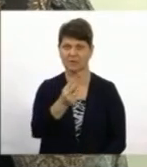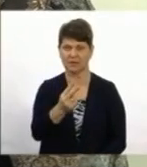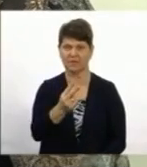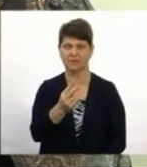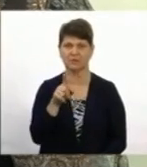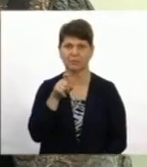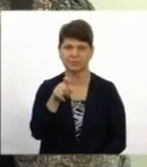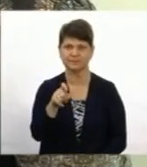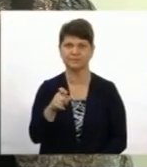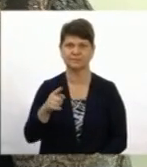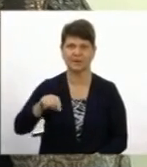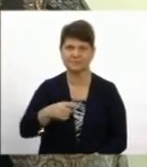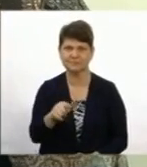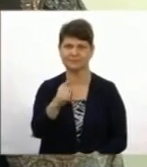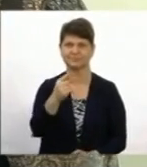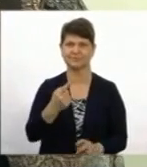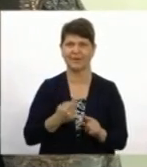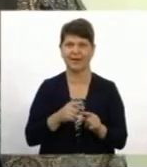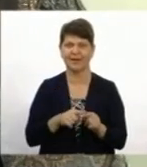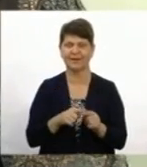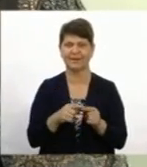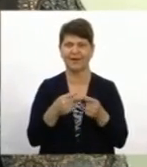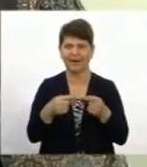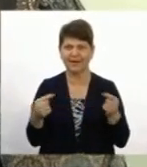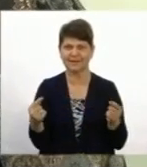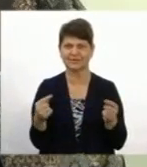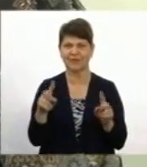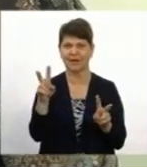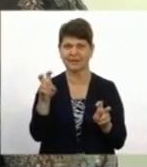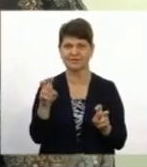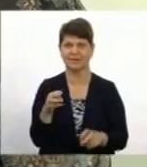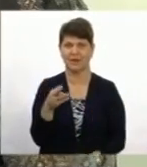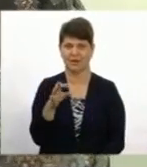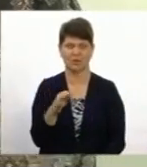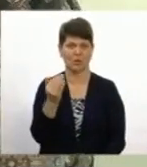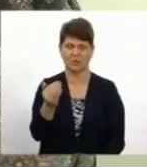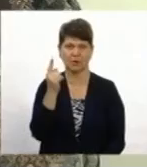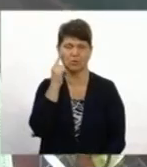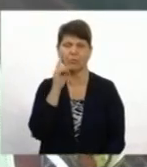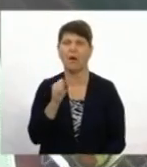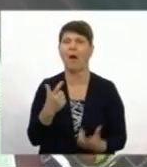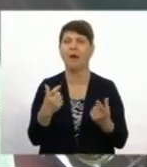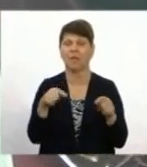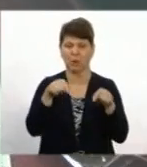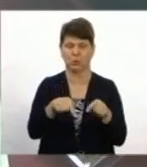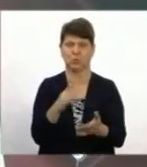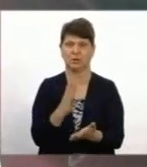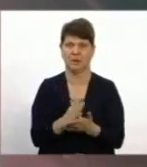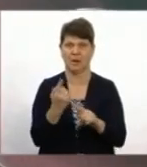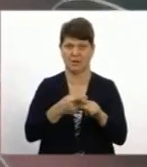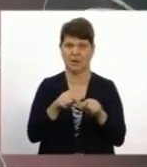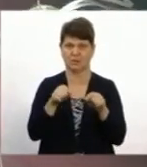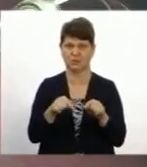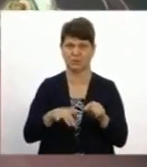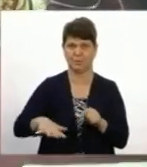п'явочки, там вужики чи інші якісь назви, то ти навіть думаєш, а де ж це воно тут є, на